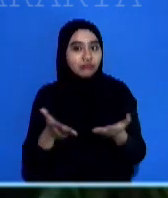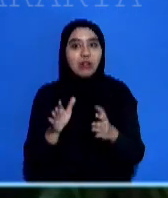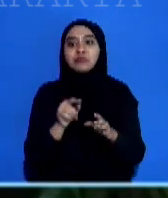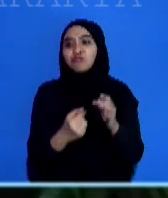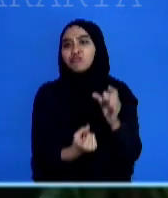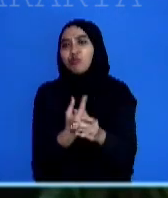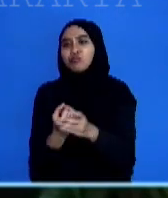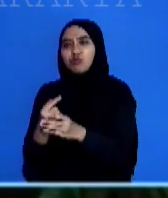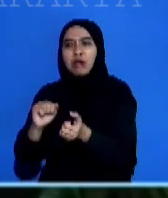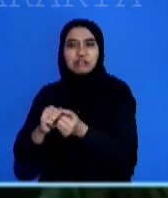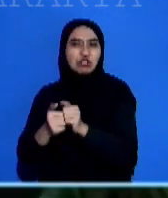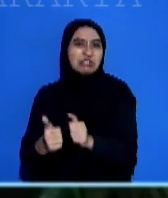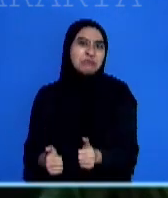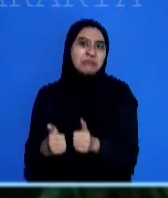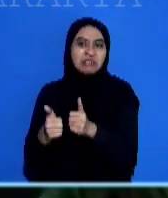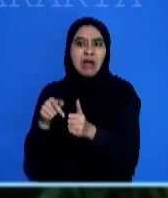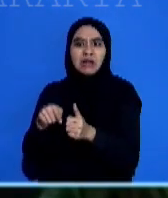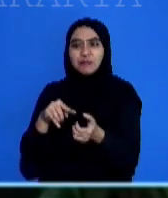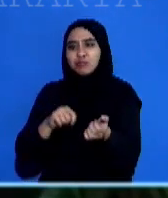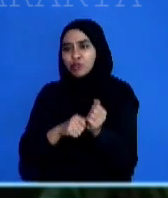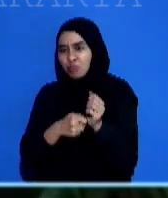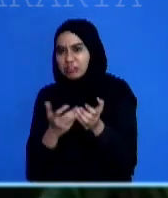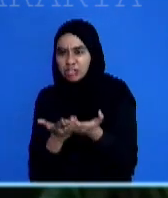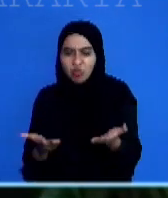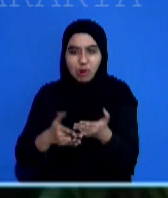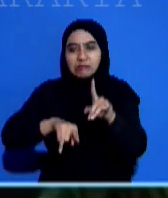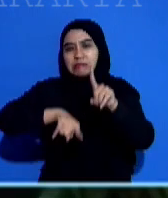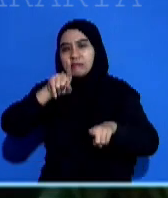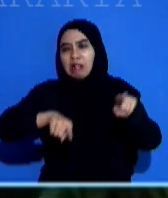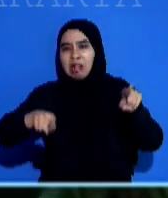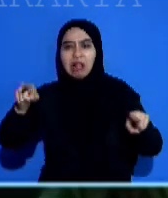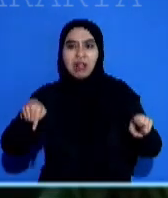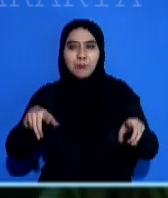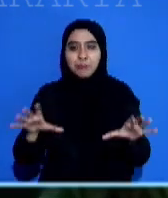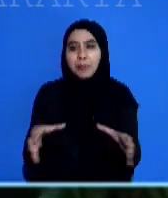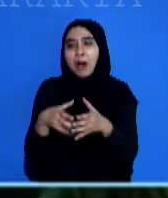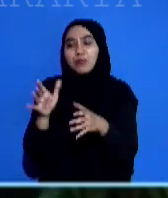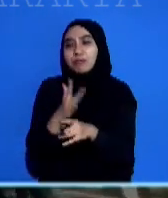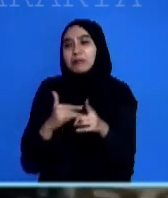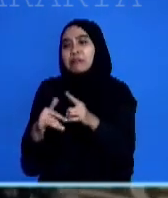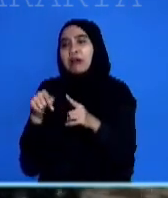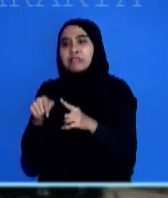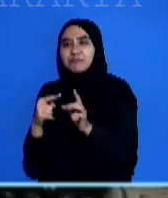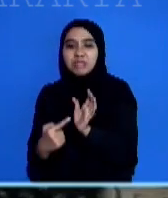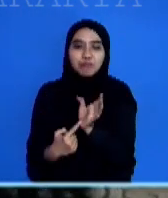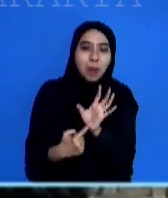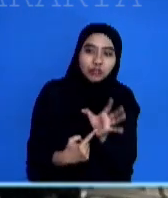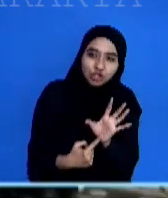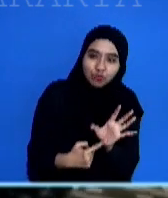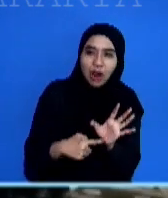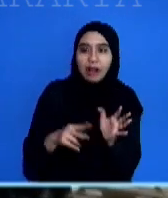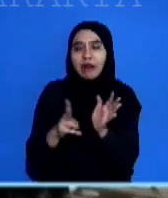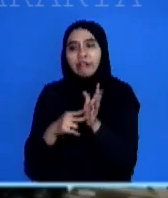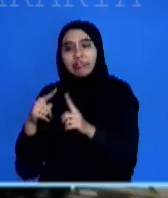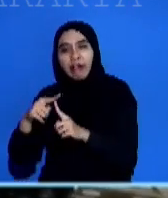di masyarakat merespon perkembangan dinamika politik saat ini perhimpunan mahasiswa Indonesia timur permainti wilayah DIY